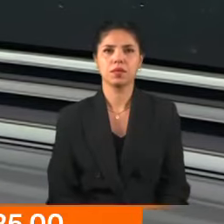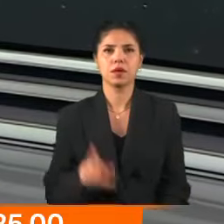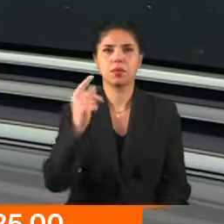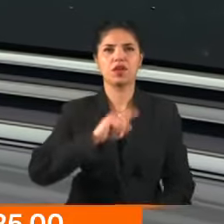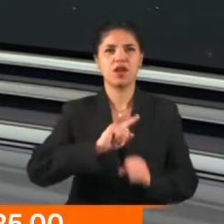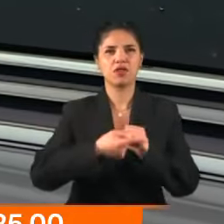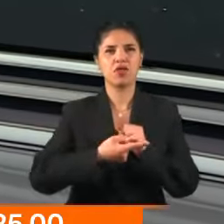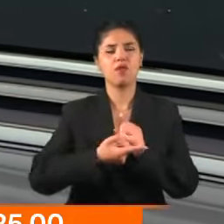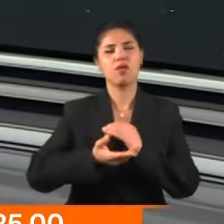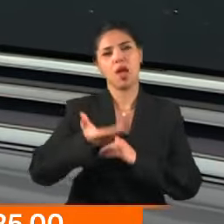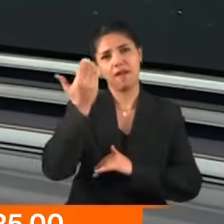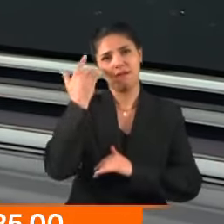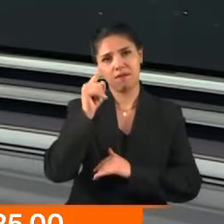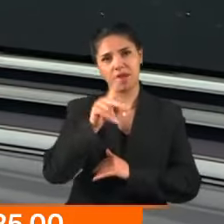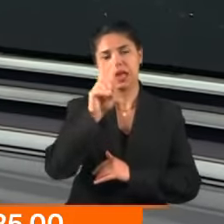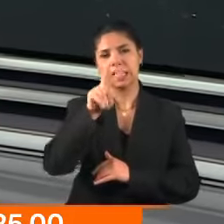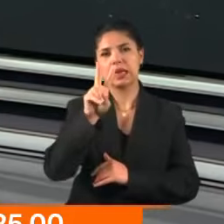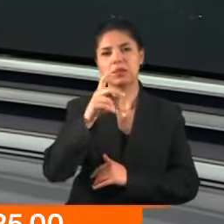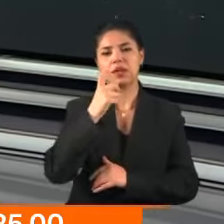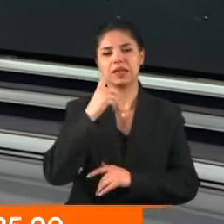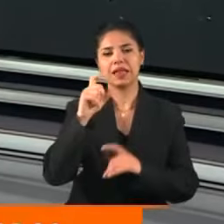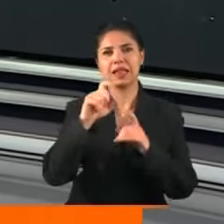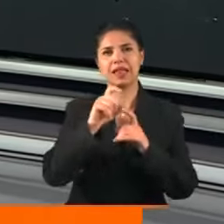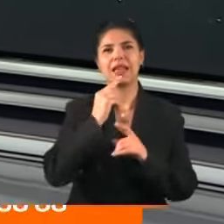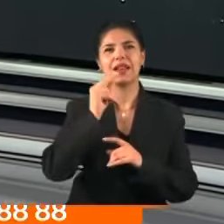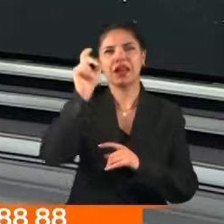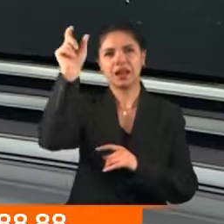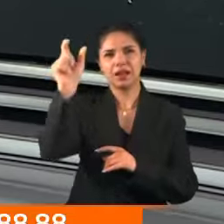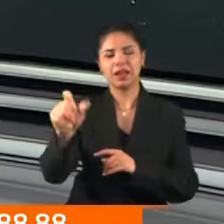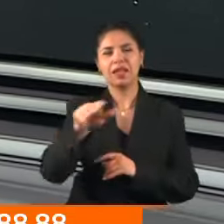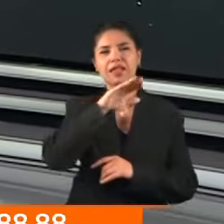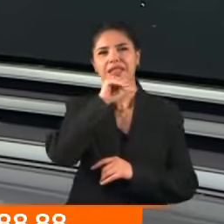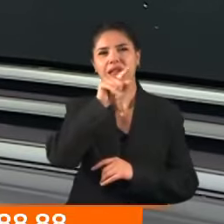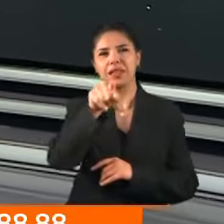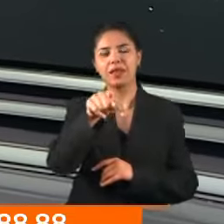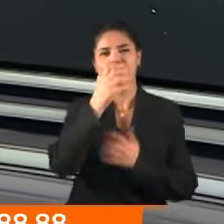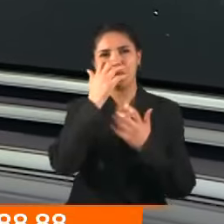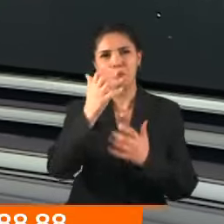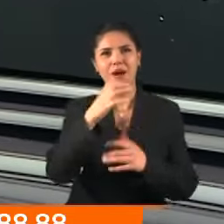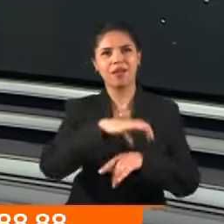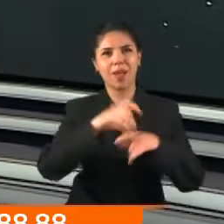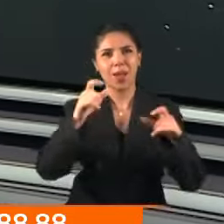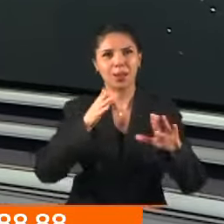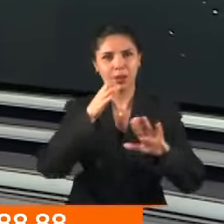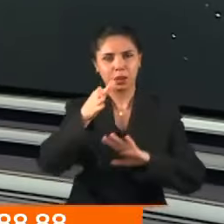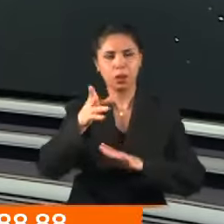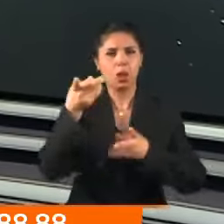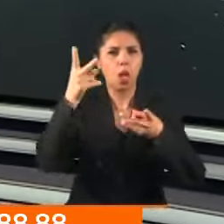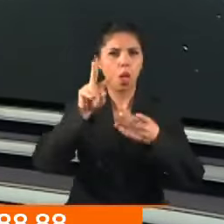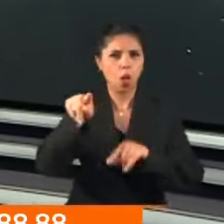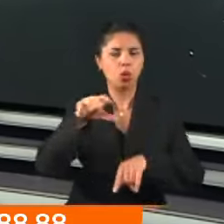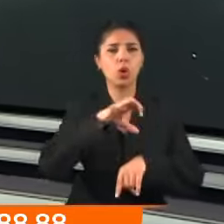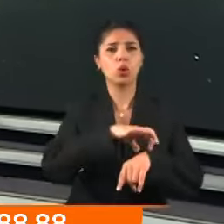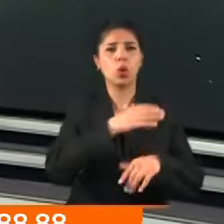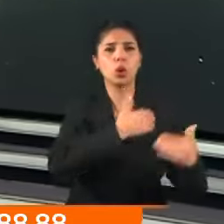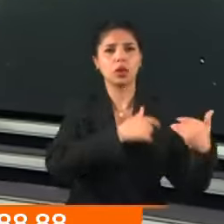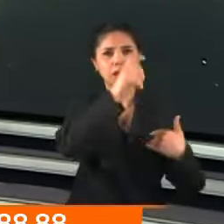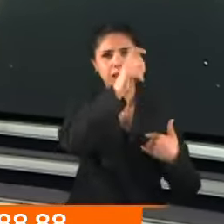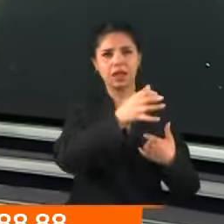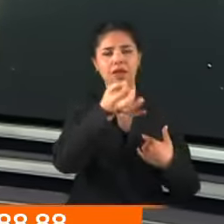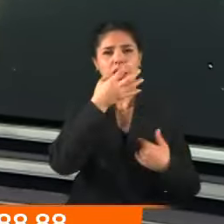Birkaç hafta önceydi. 22 yaşındaki Selen Bilgin, dedesine refakat etmek için gittiği hastanede yaşamını yitirmişti. Doktor sevgilisinin